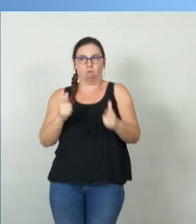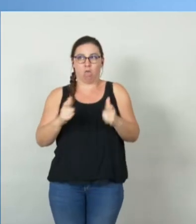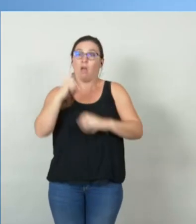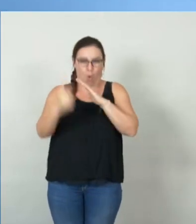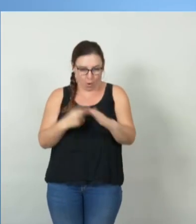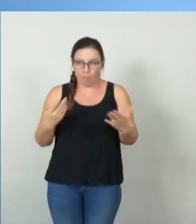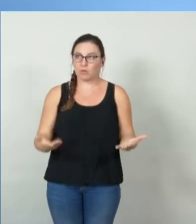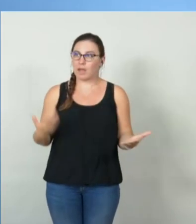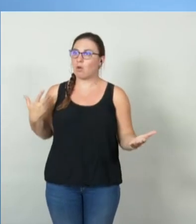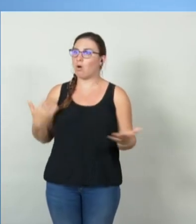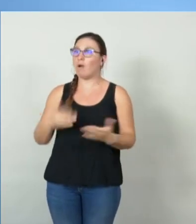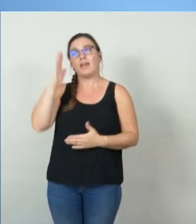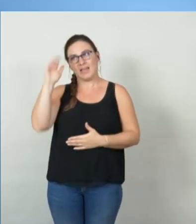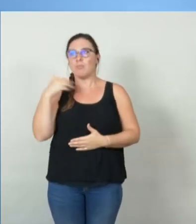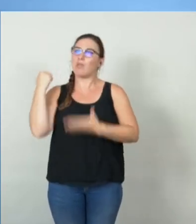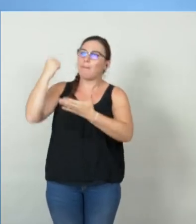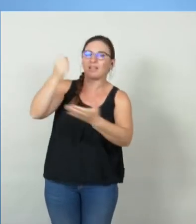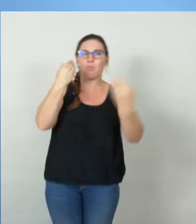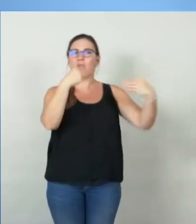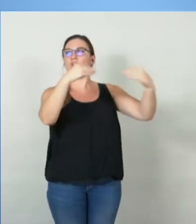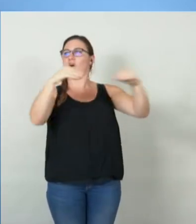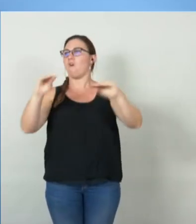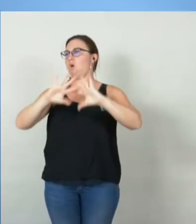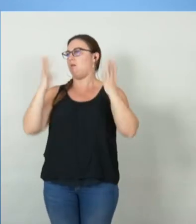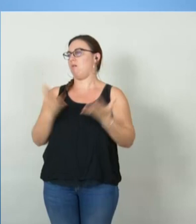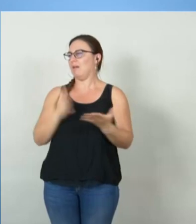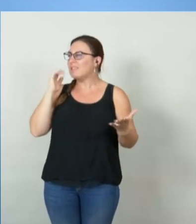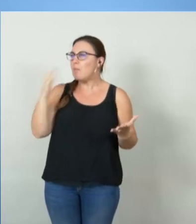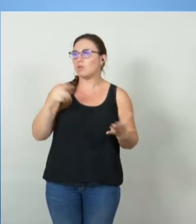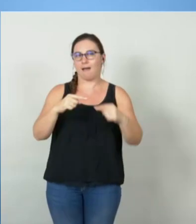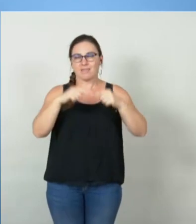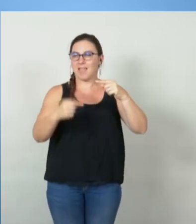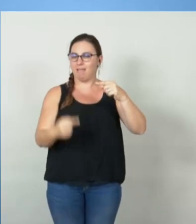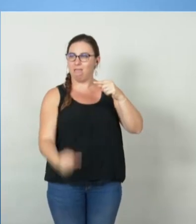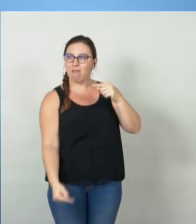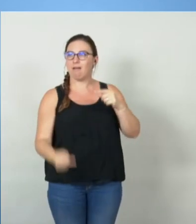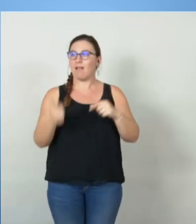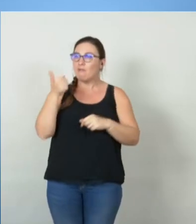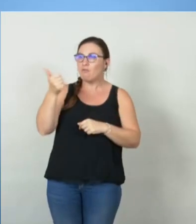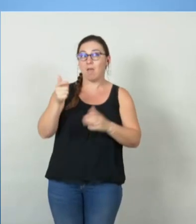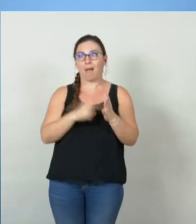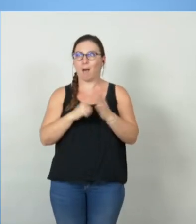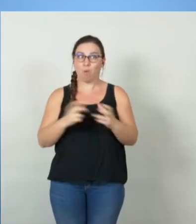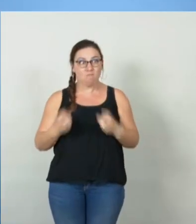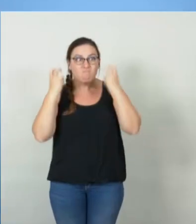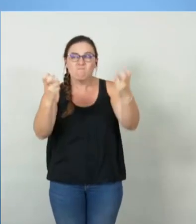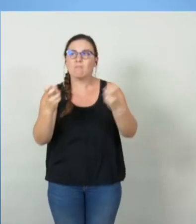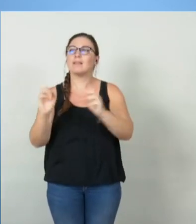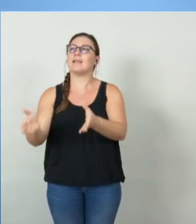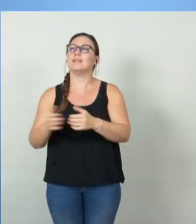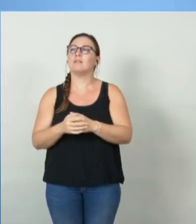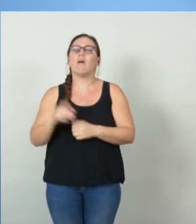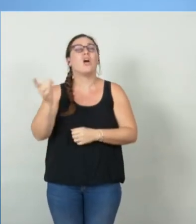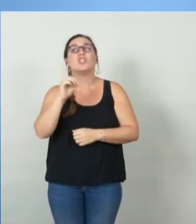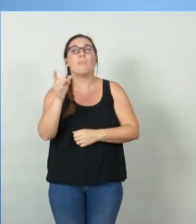et c'est pour ça que vous vendez les bijoux de famille c'est pour ça que vous endettez la ville c'est pour ça que vous augmentez les impôts vous augmentez pas les impôts